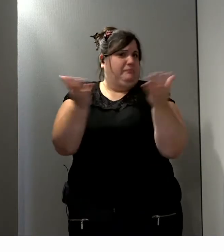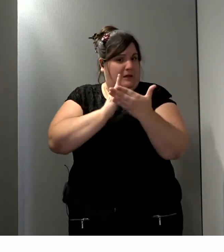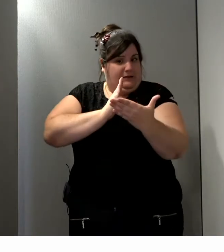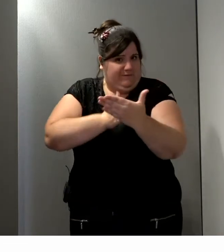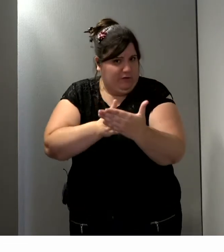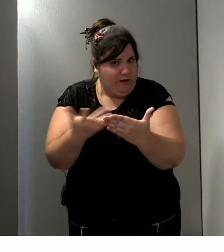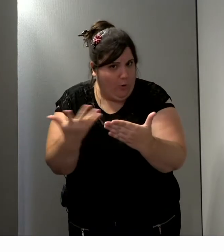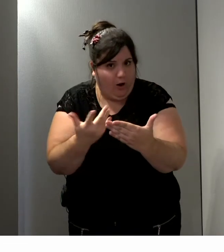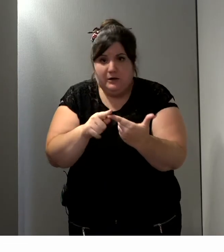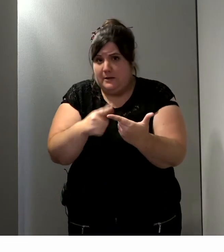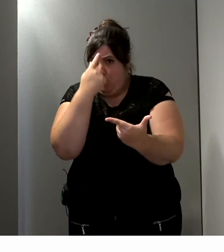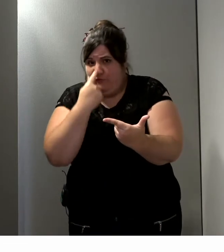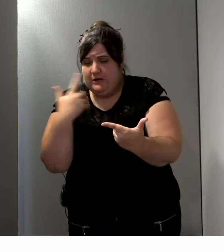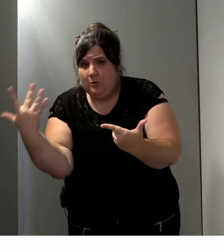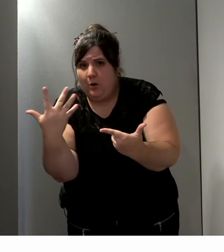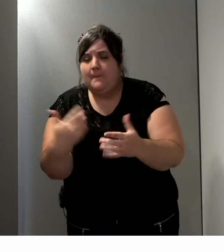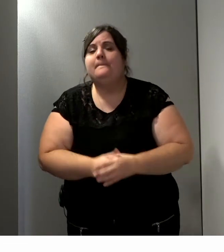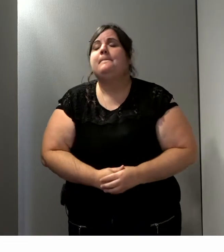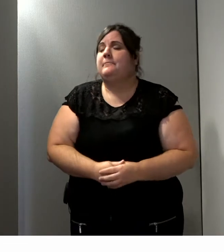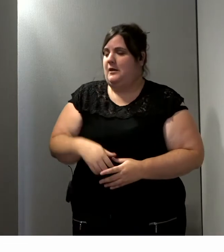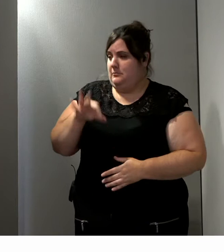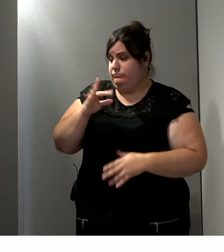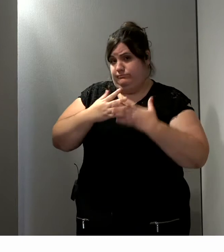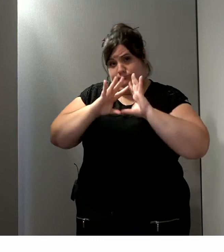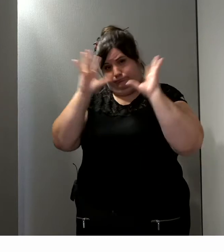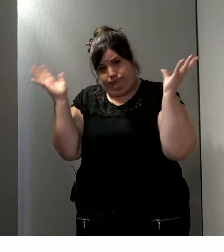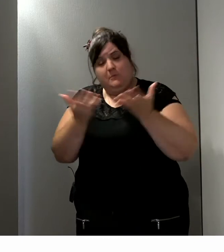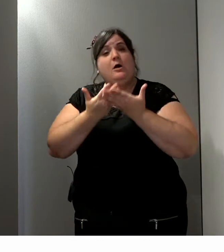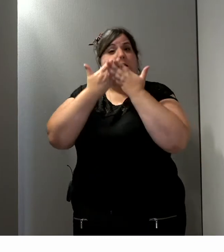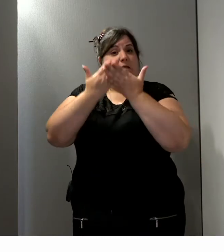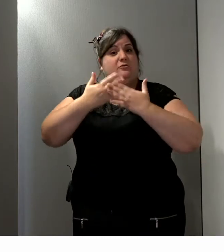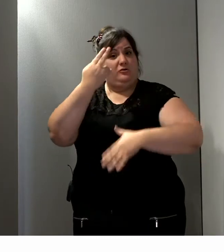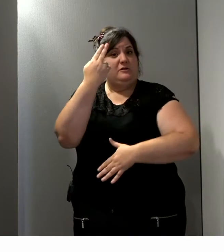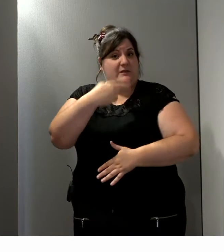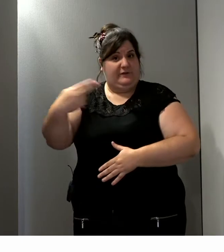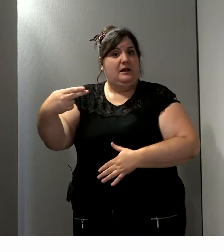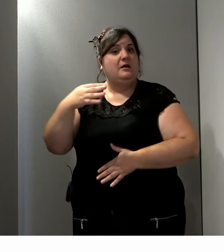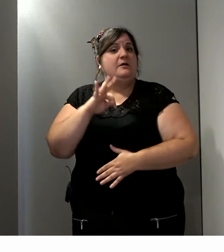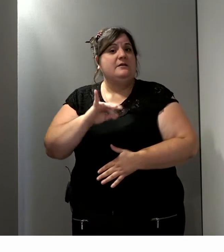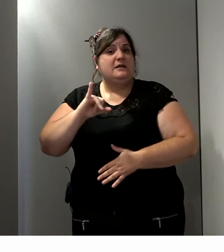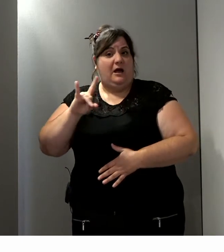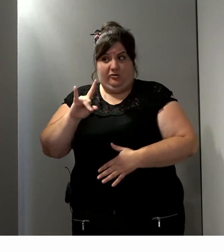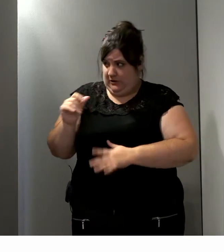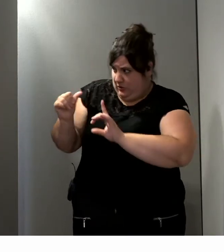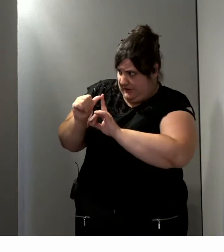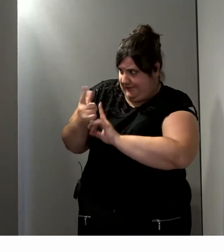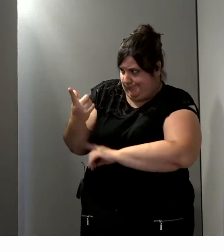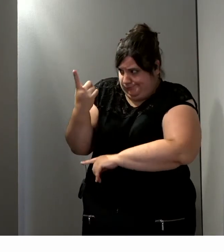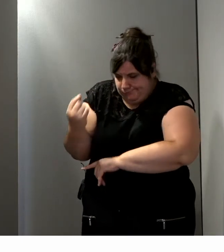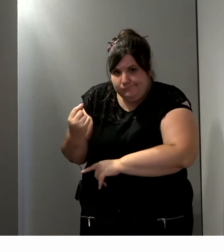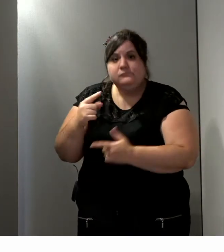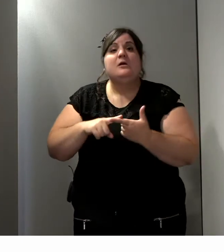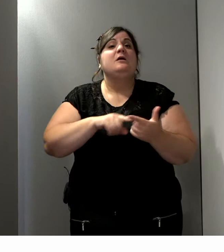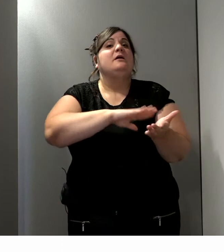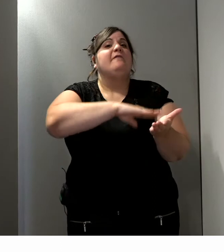et avec quel public? Alors, nous, effectivement, toujours dans le cadre de cette étude nationale des TIH, pour lequel la GFIP a été partenaire, pour lequel la